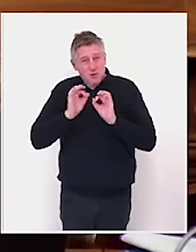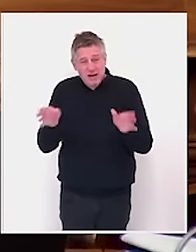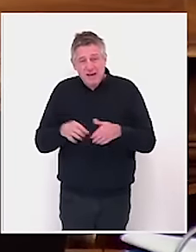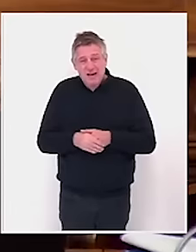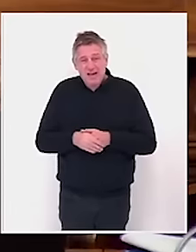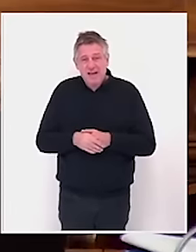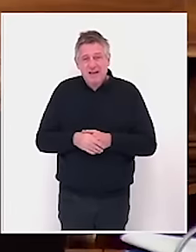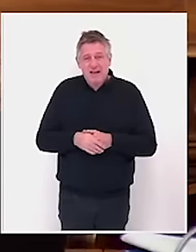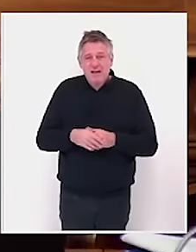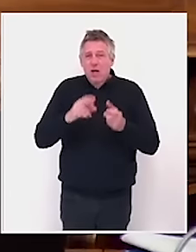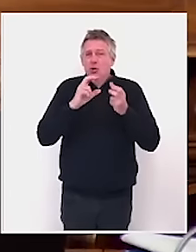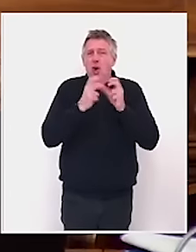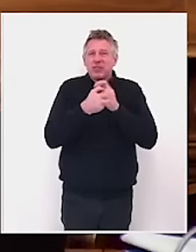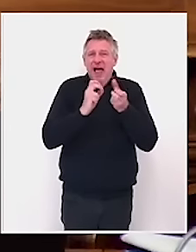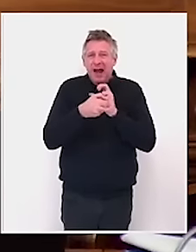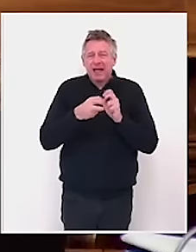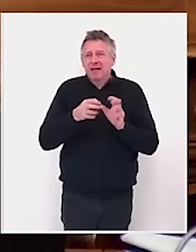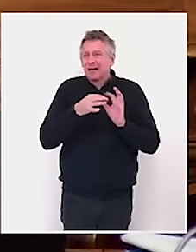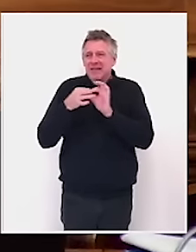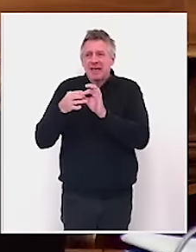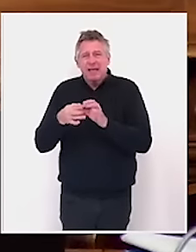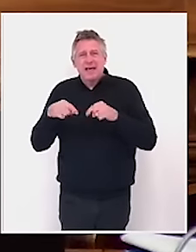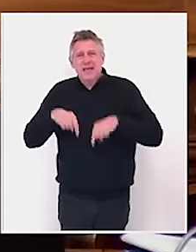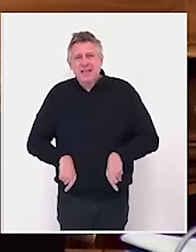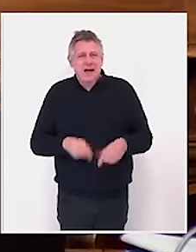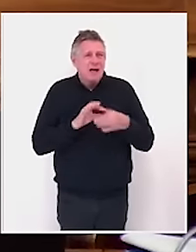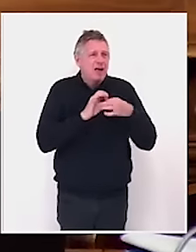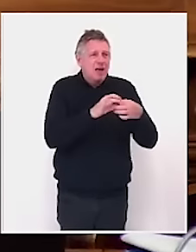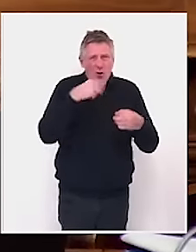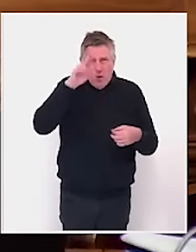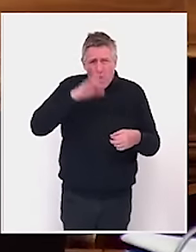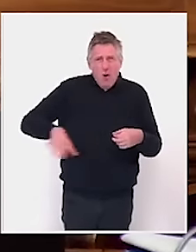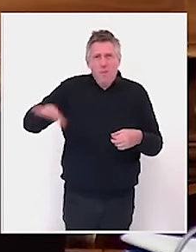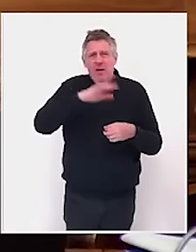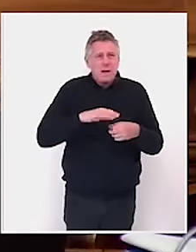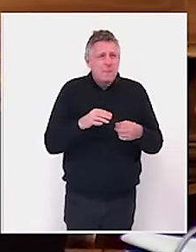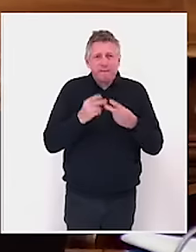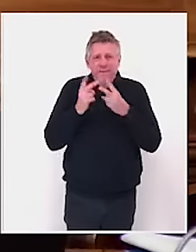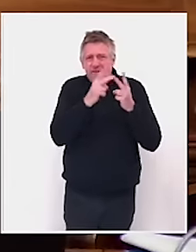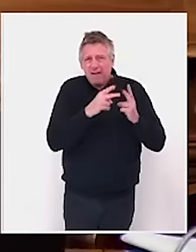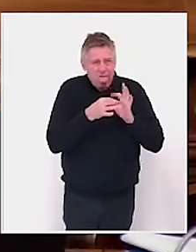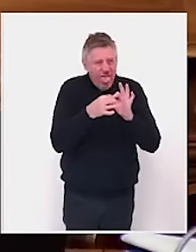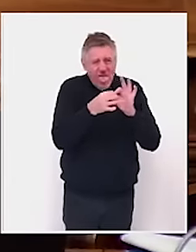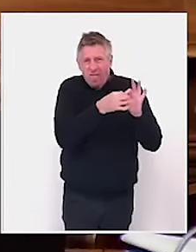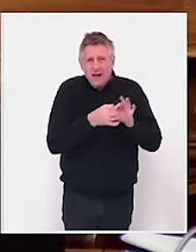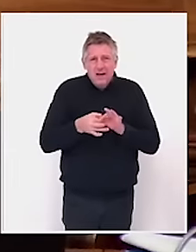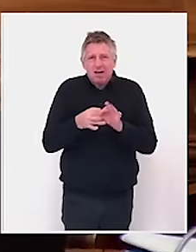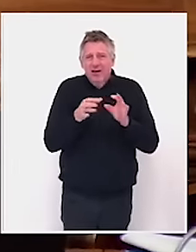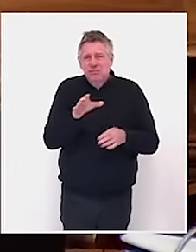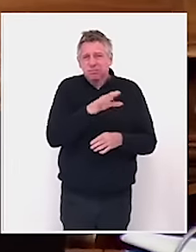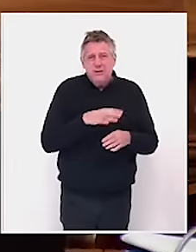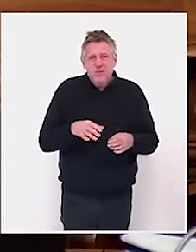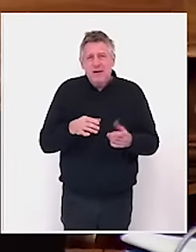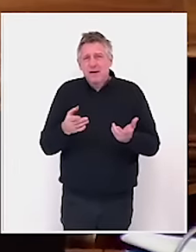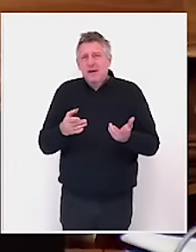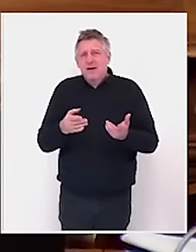Total, c'est des liens avec l'État, avec les institutions européennes, c'est des liens même avec des collectivités locales dans certains endroits. Donc c'est montrer aussi toute l'hypocrisie. Et Total se vante